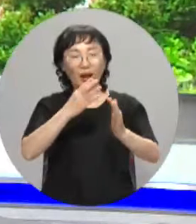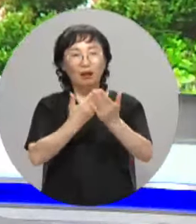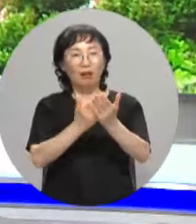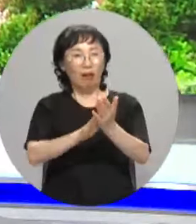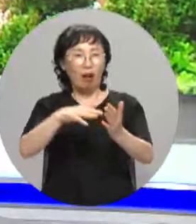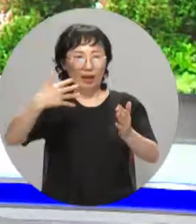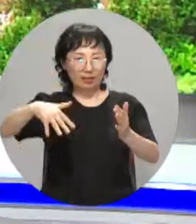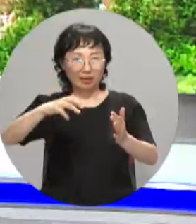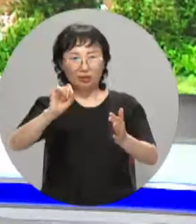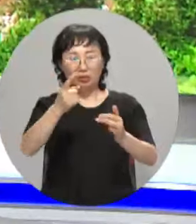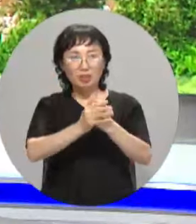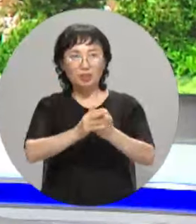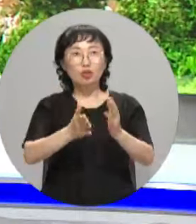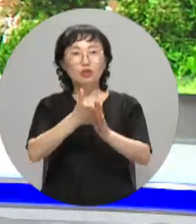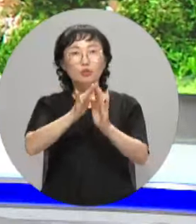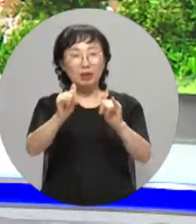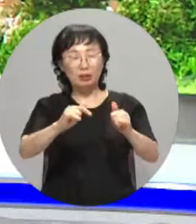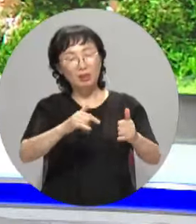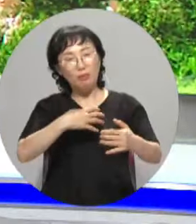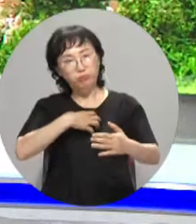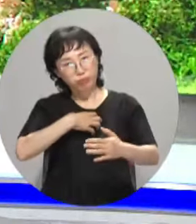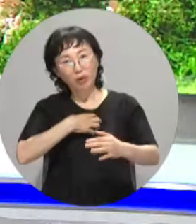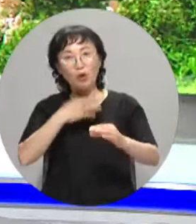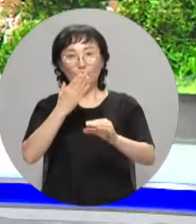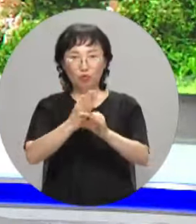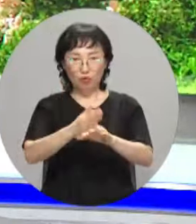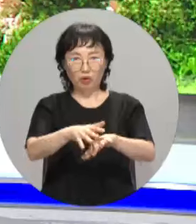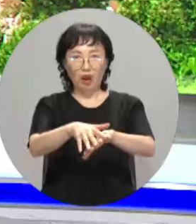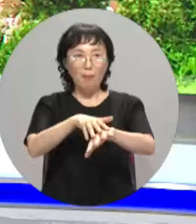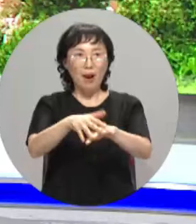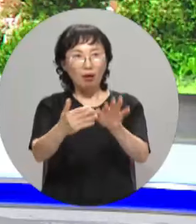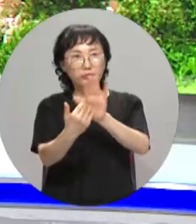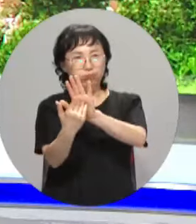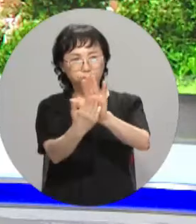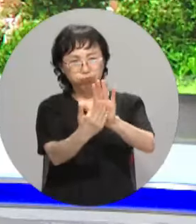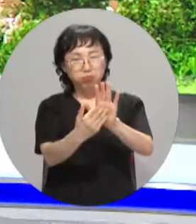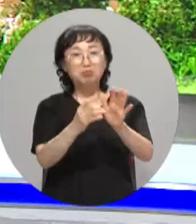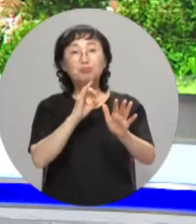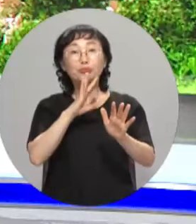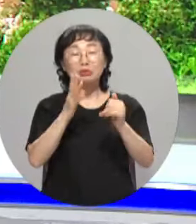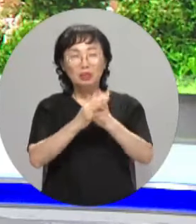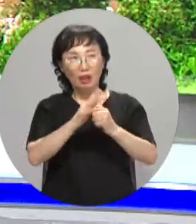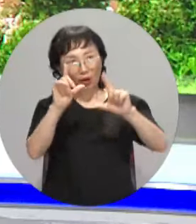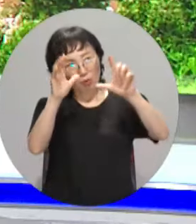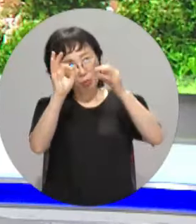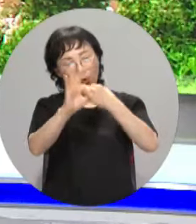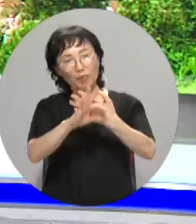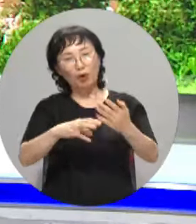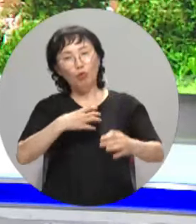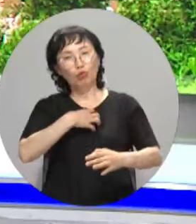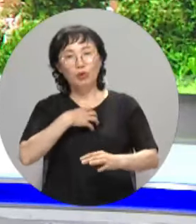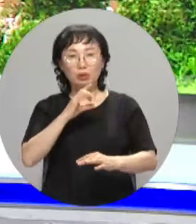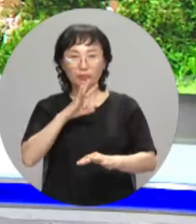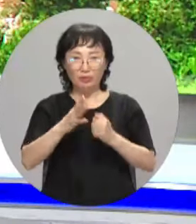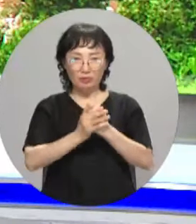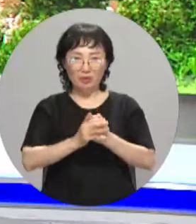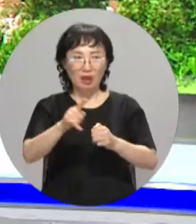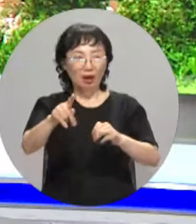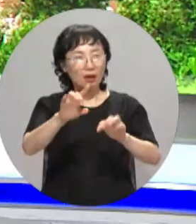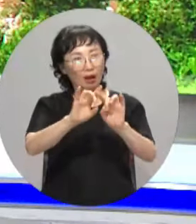있습니다 여전히 방수포로 덮인 재방이 위태위태한 모습인데요 예산 확보가 쉽지 않은 데다 각종 민원으로